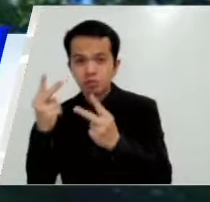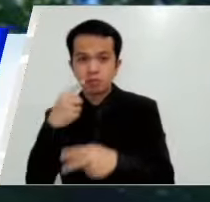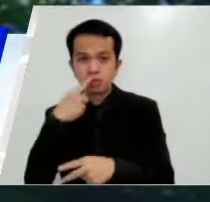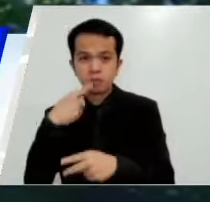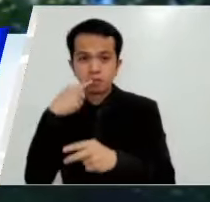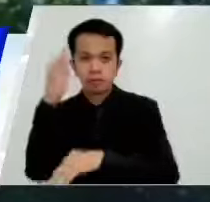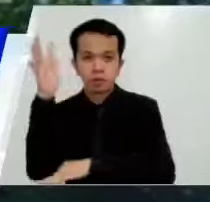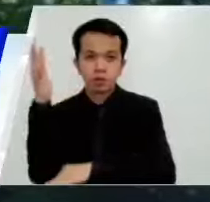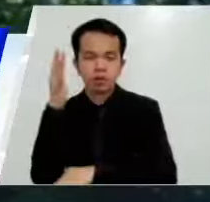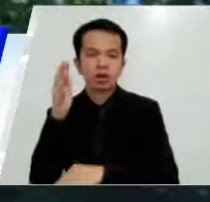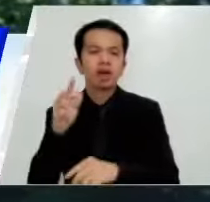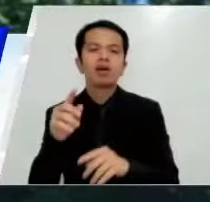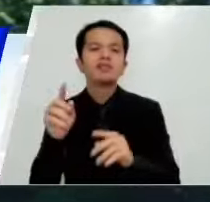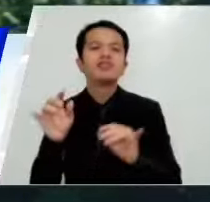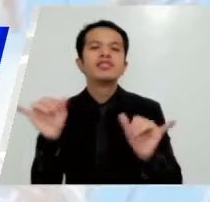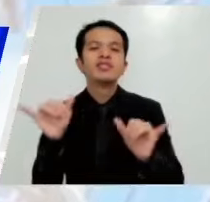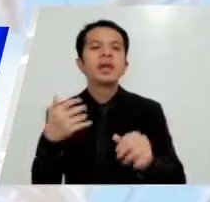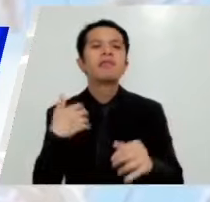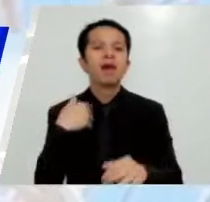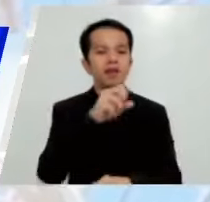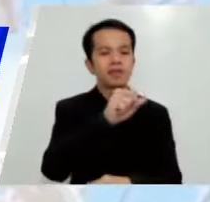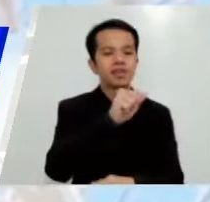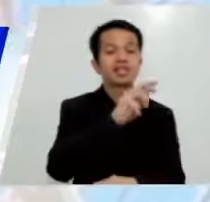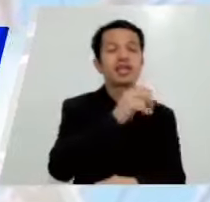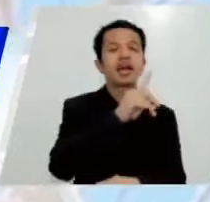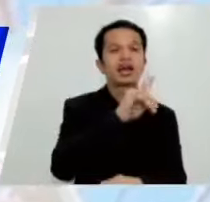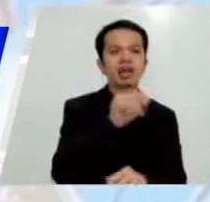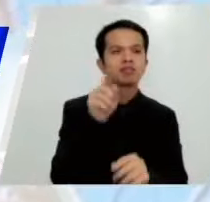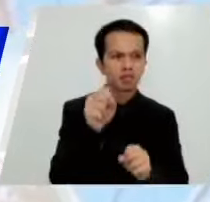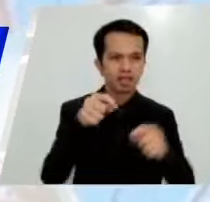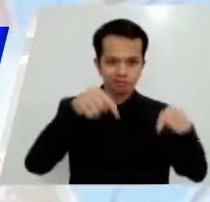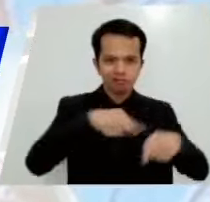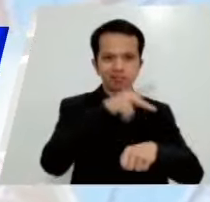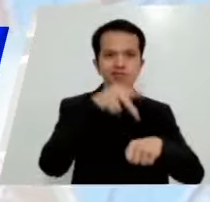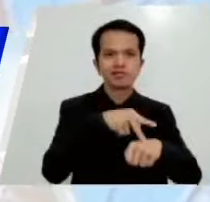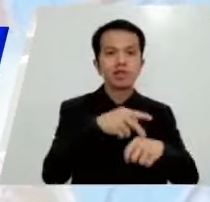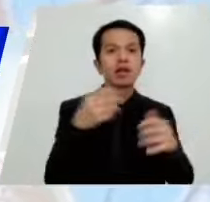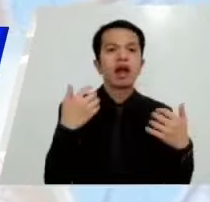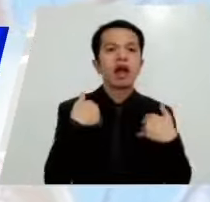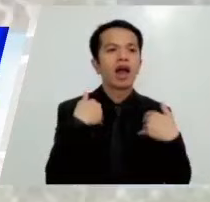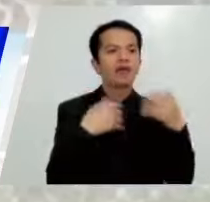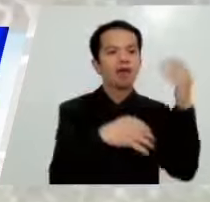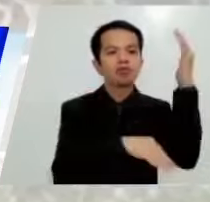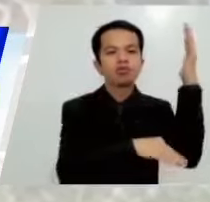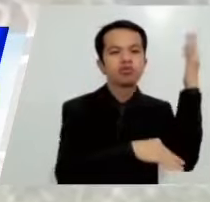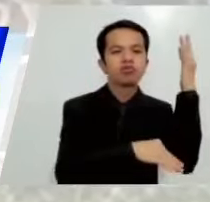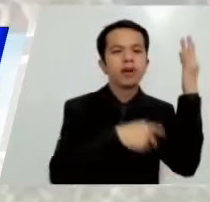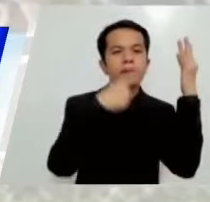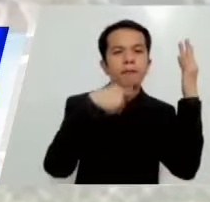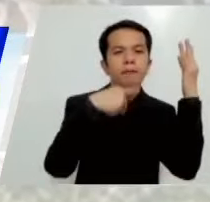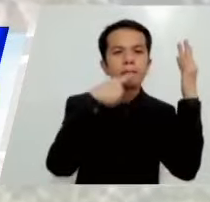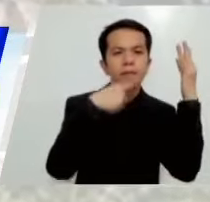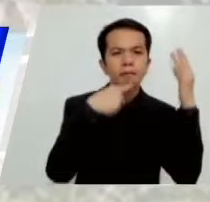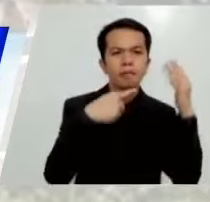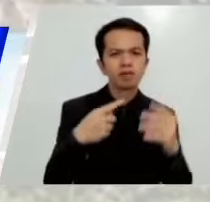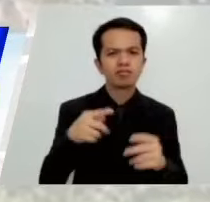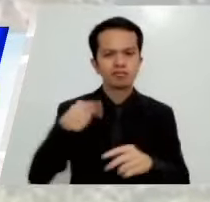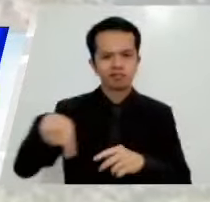sa Malungon, Sarangani. Pinapasyalan naman doon ang mga pink trumpet trees. At inaamoy pa ng mga turista ang bango ng